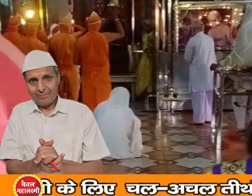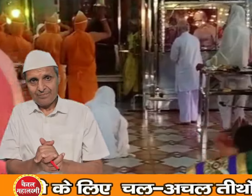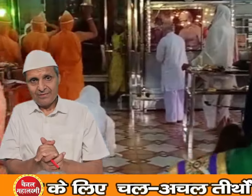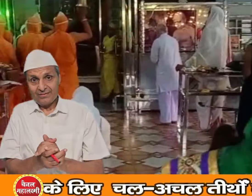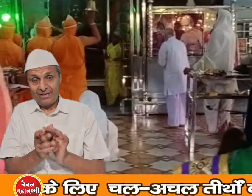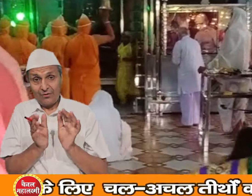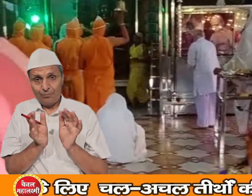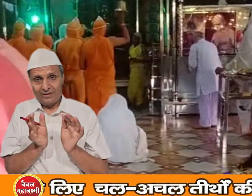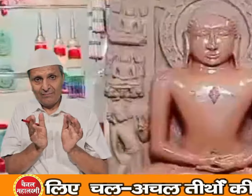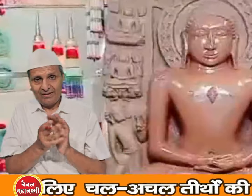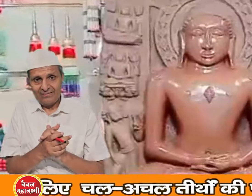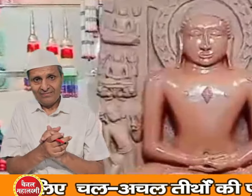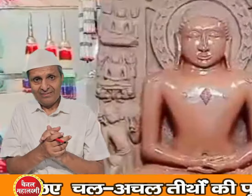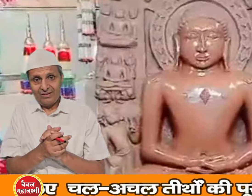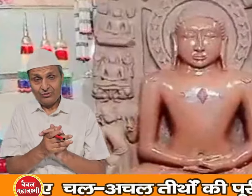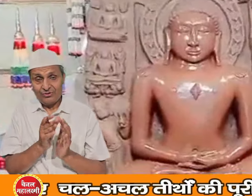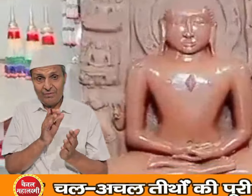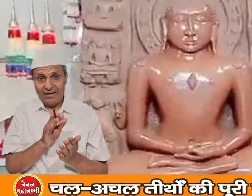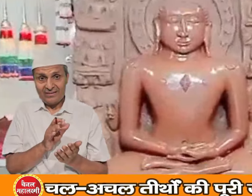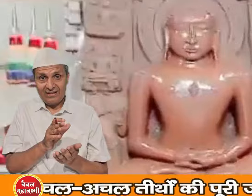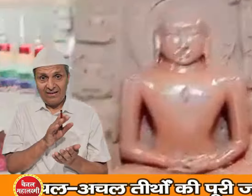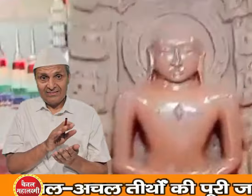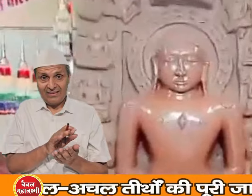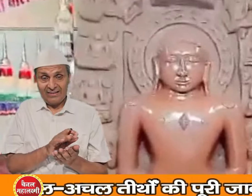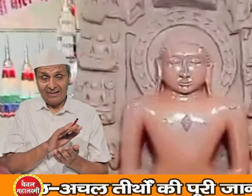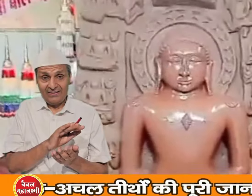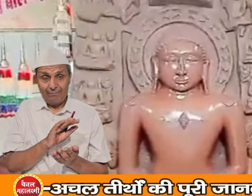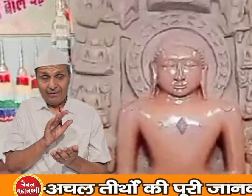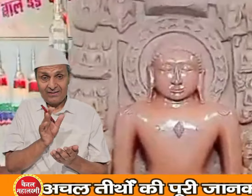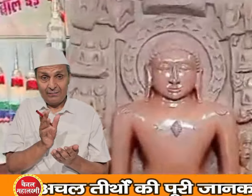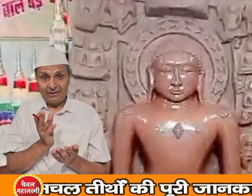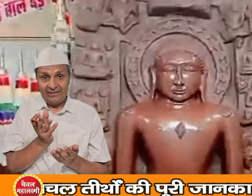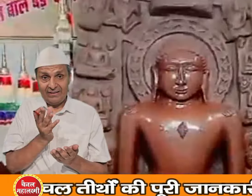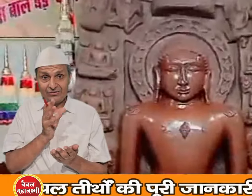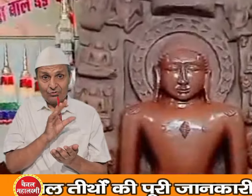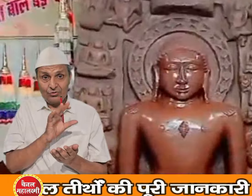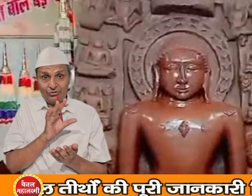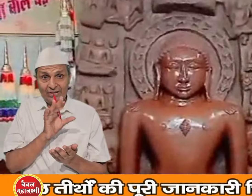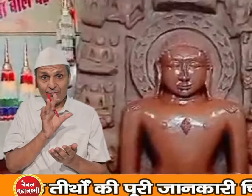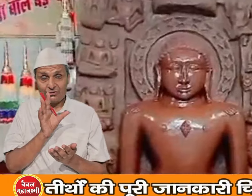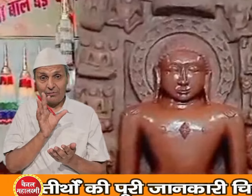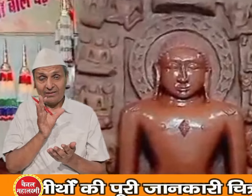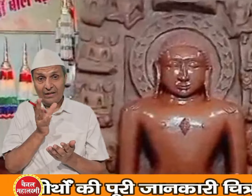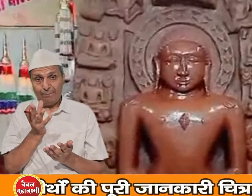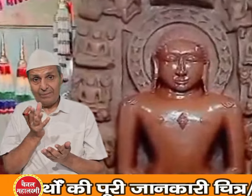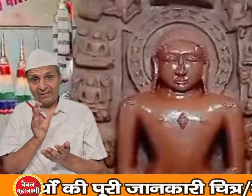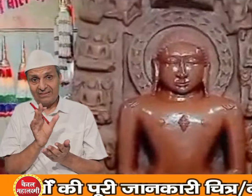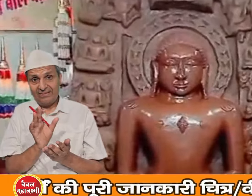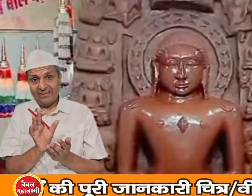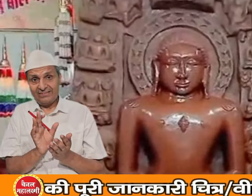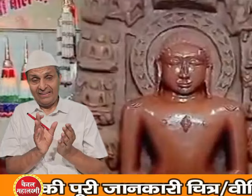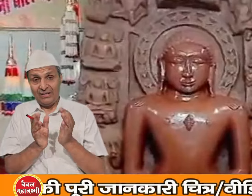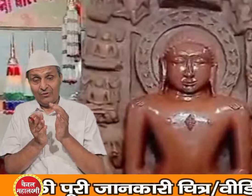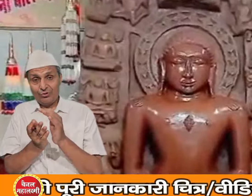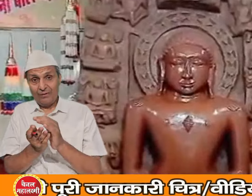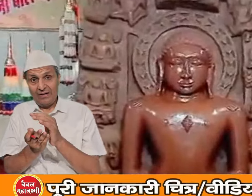है सैकड़ों प्रतिमाएं हैं जो समय के साथ काल के साथ कहते हैं प्रकृति बदलती है हर 100 सा 200 2 500 साल बाद बदलती है